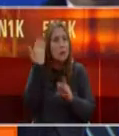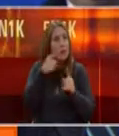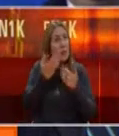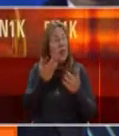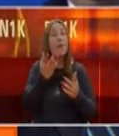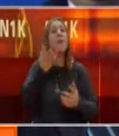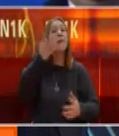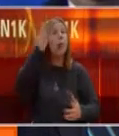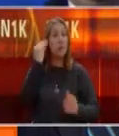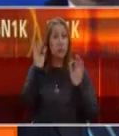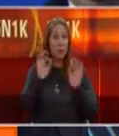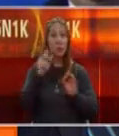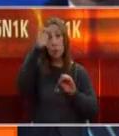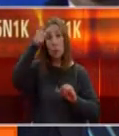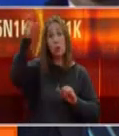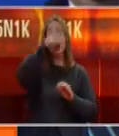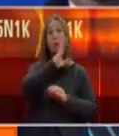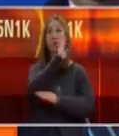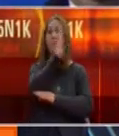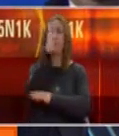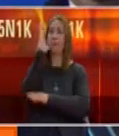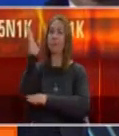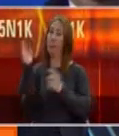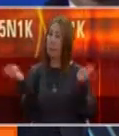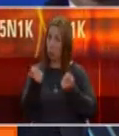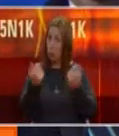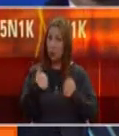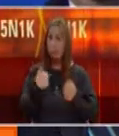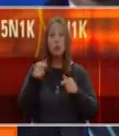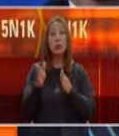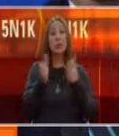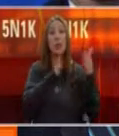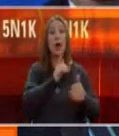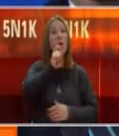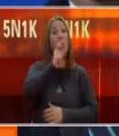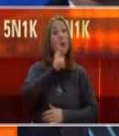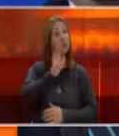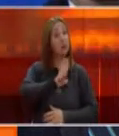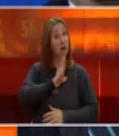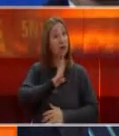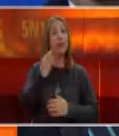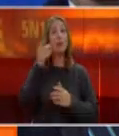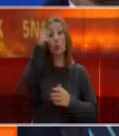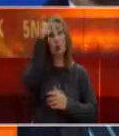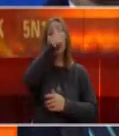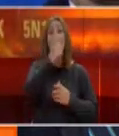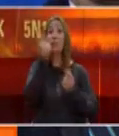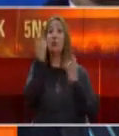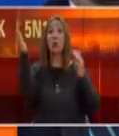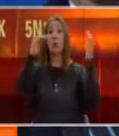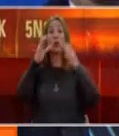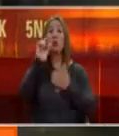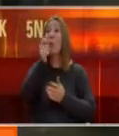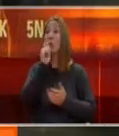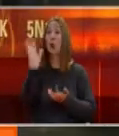anlıyorsunuz. Sergimizi Türkiye'nin birçok yerinde gezdirmeye çalışıyoruz. Evet. Bunun yanında da röportajlarımız var. Yine Türkiye'nin birçok yerinden röportajlar